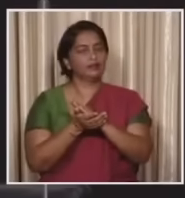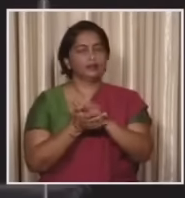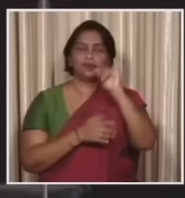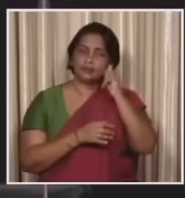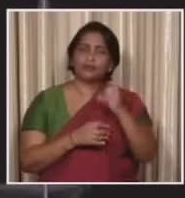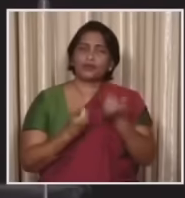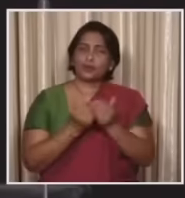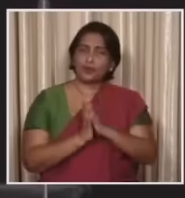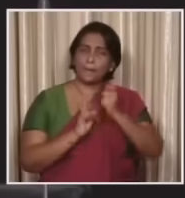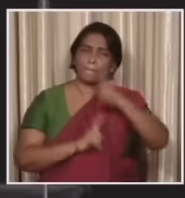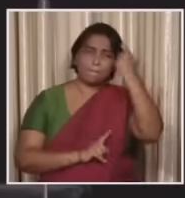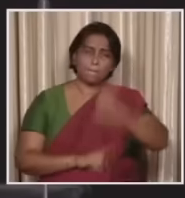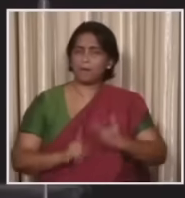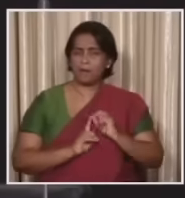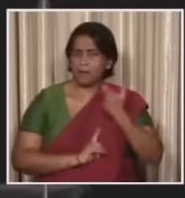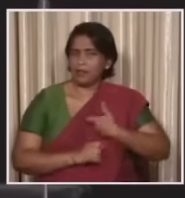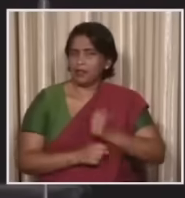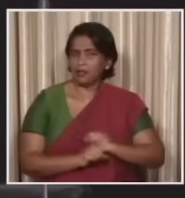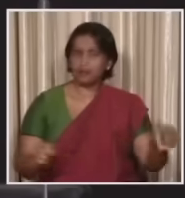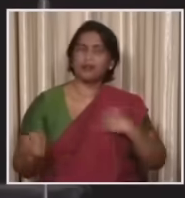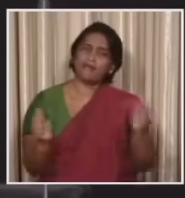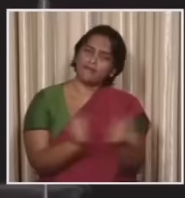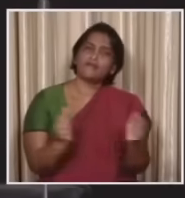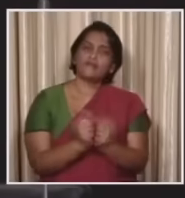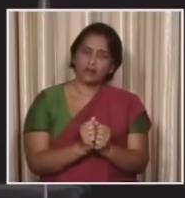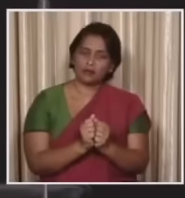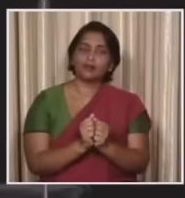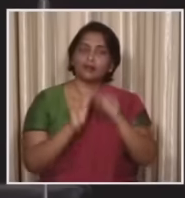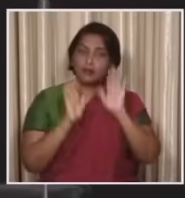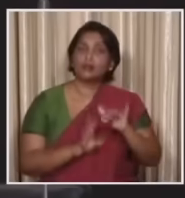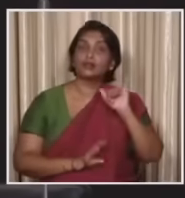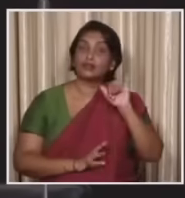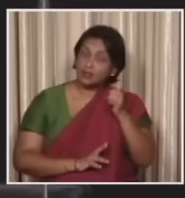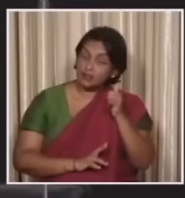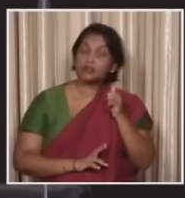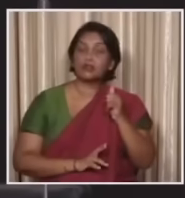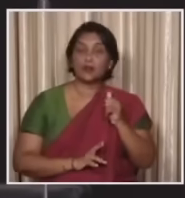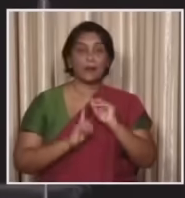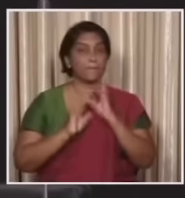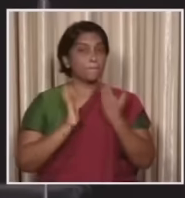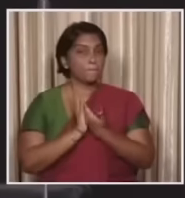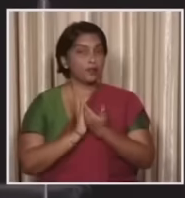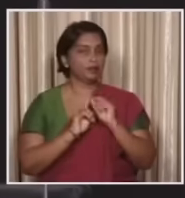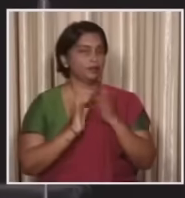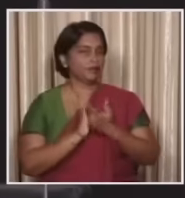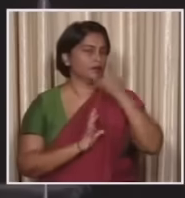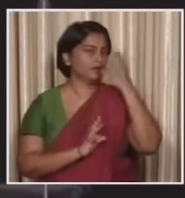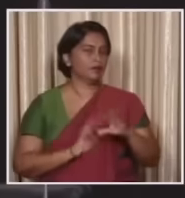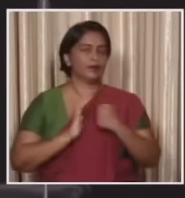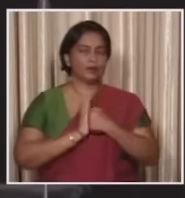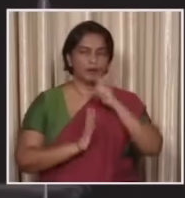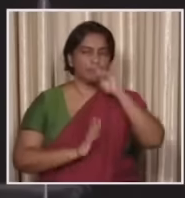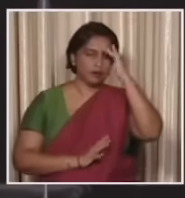සමහරක්ලාට තමන්ට පෞද්ගලිකත්වයක් නැහැ. එහෙම අපි වැඩ කරලා තියෙනවා. හැබැයි සමහරක් ගත්ත ප්‍රතිපත්ති හින්දා ගරු